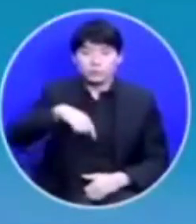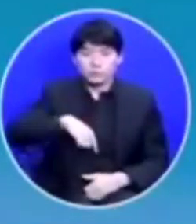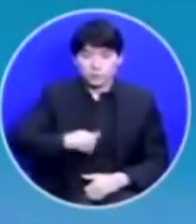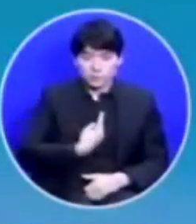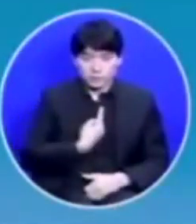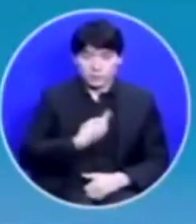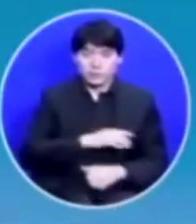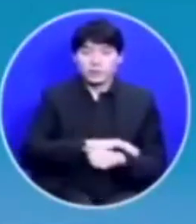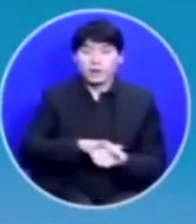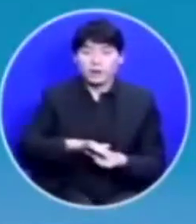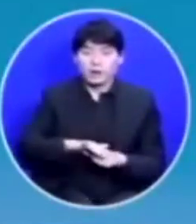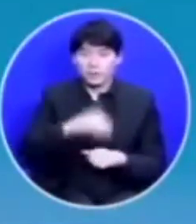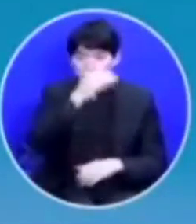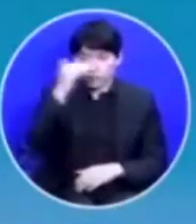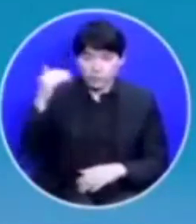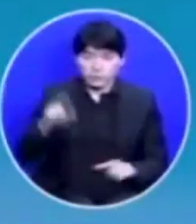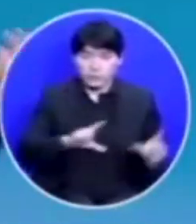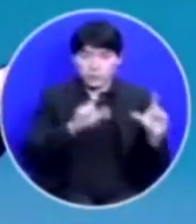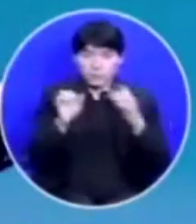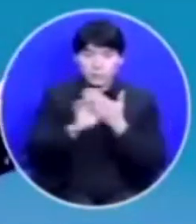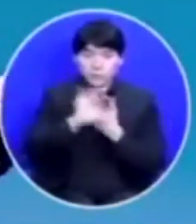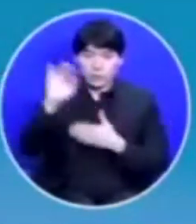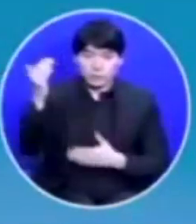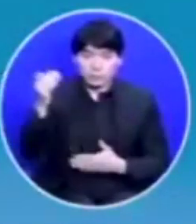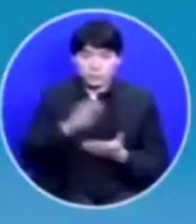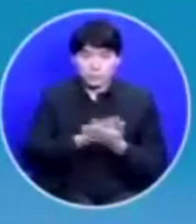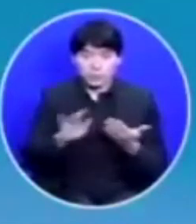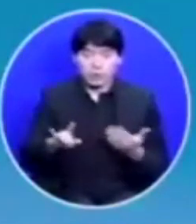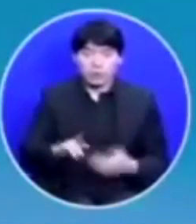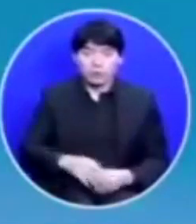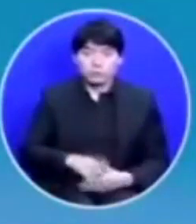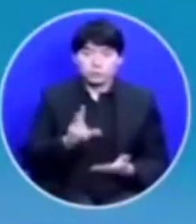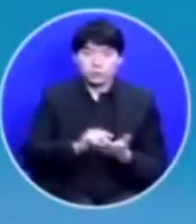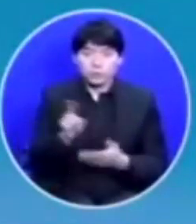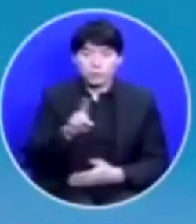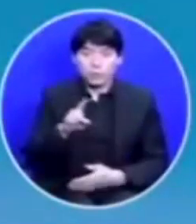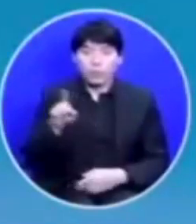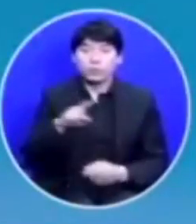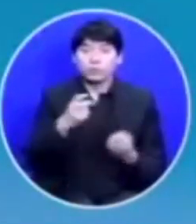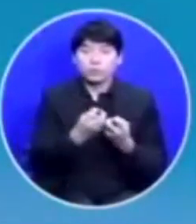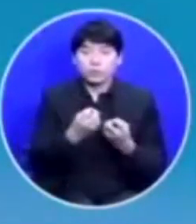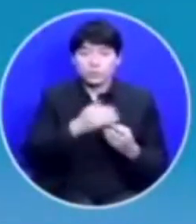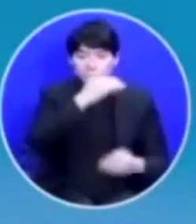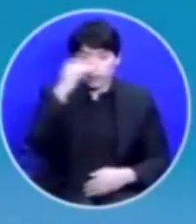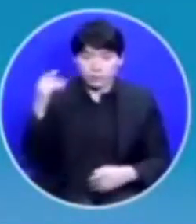됩니다 그런데 문제 어떻게 그렇게 바로 살 수 있느냐는 거죠